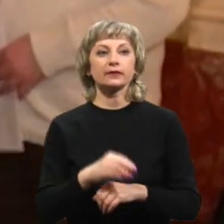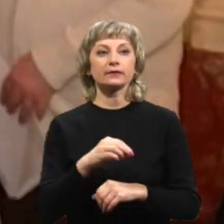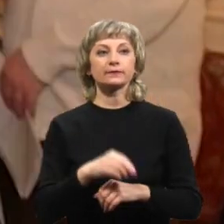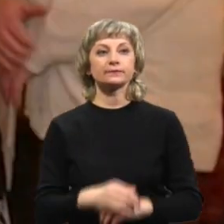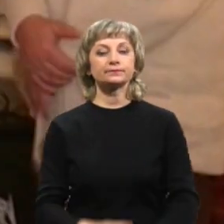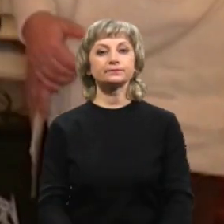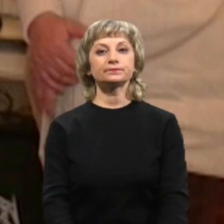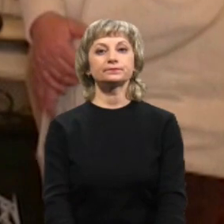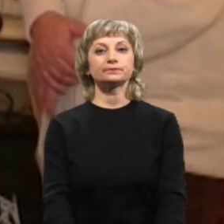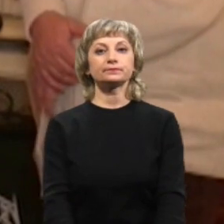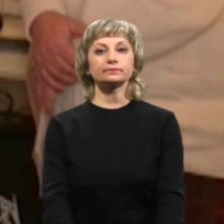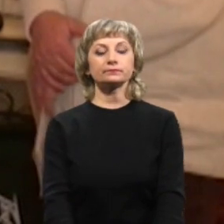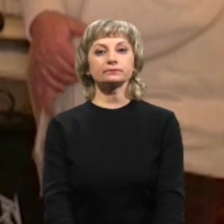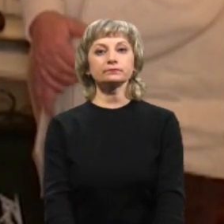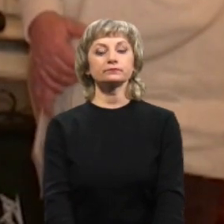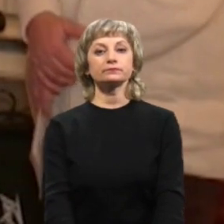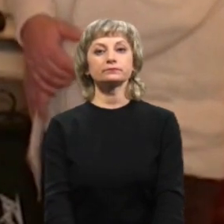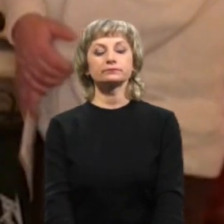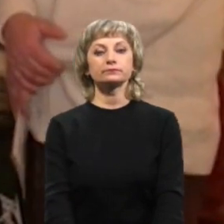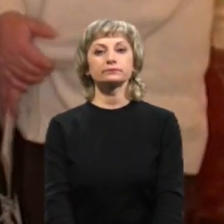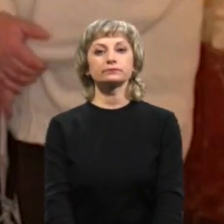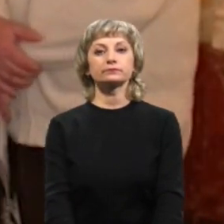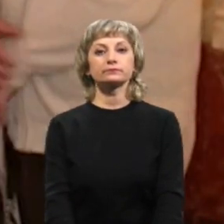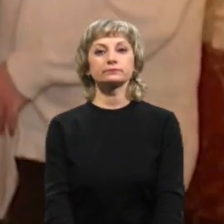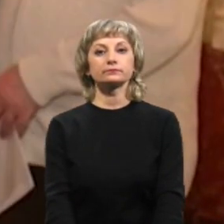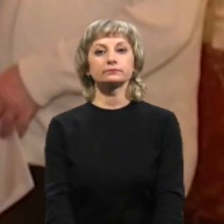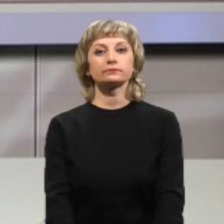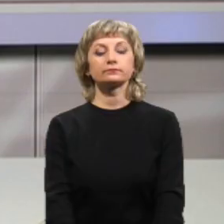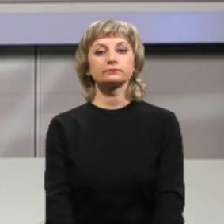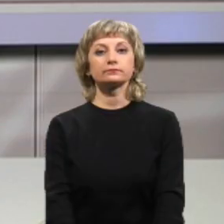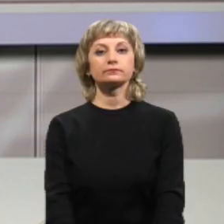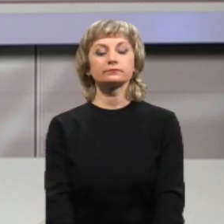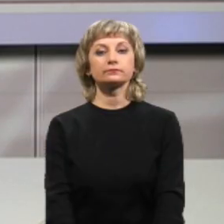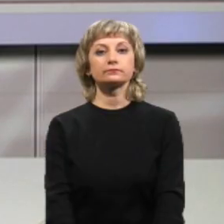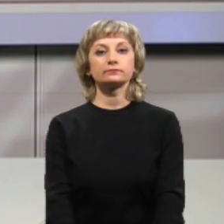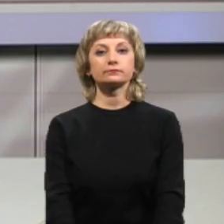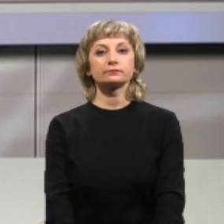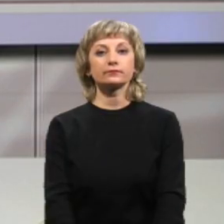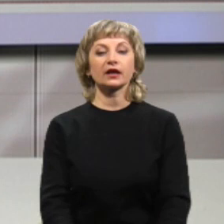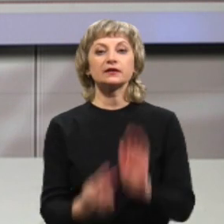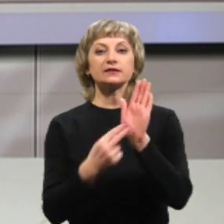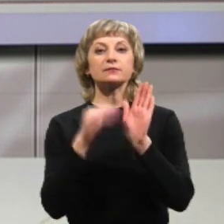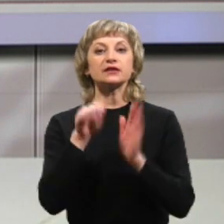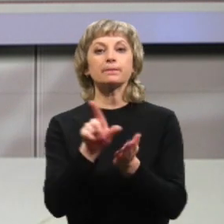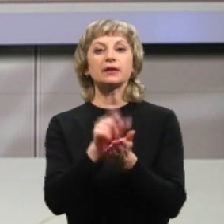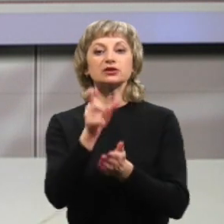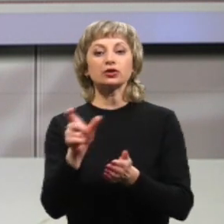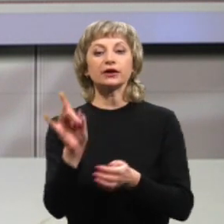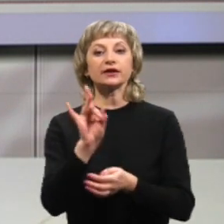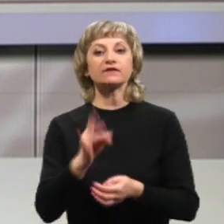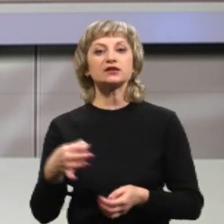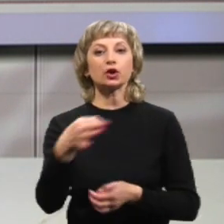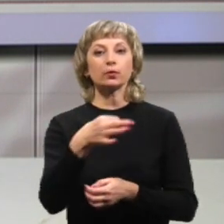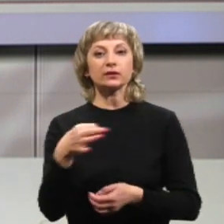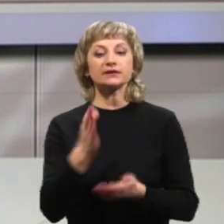Климчук, Катерина Садловська, Тарас Фомін. Новини на Суспільному. 7 тисяч пенсіонерів Рівненської